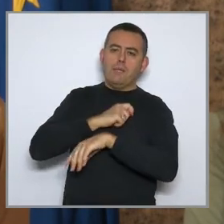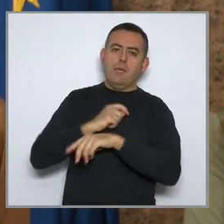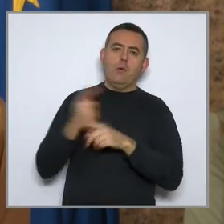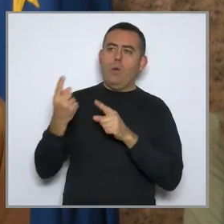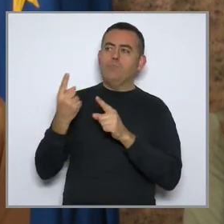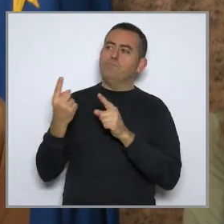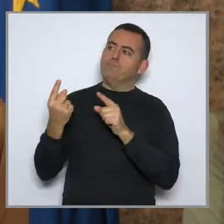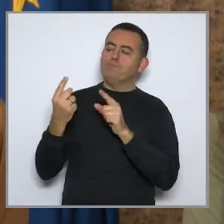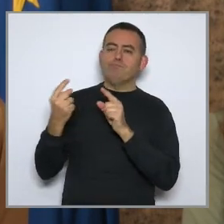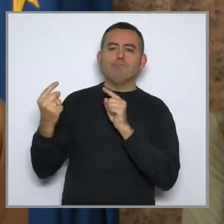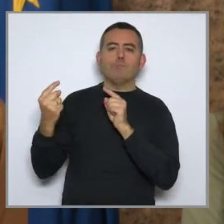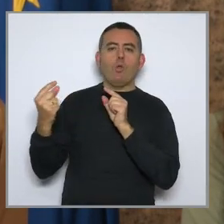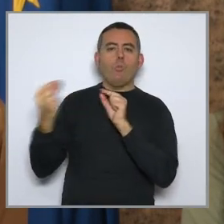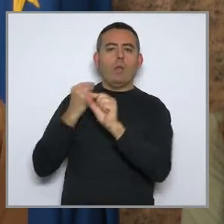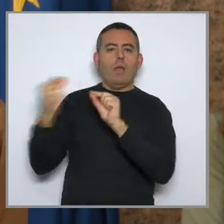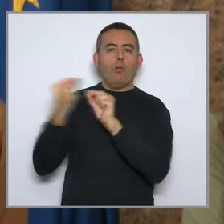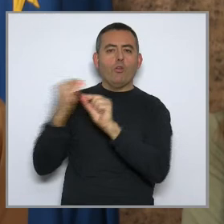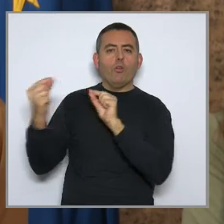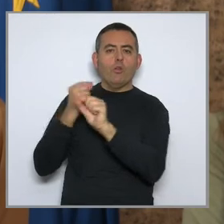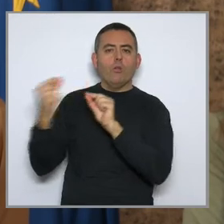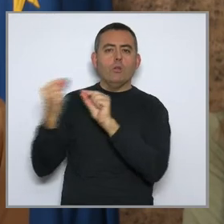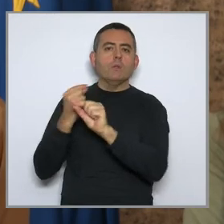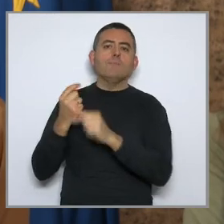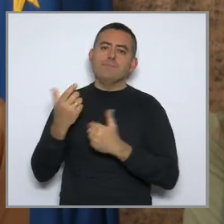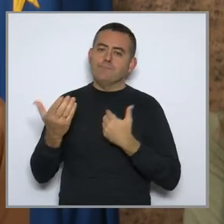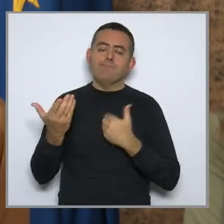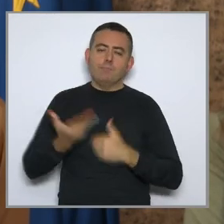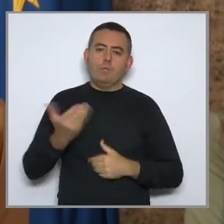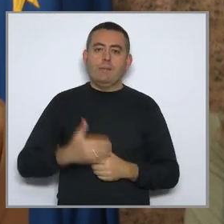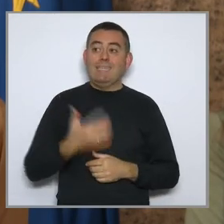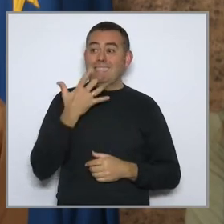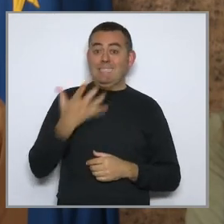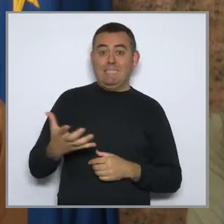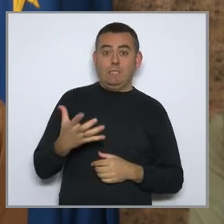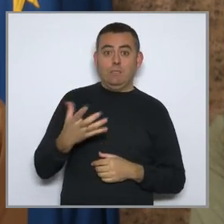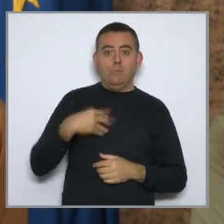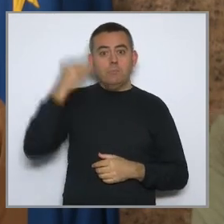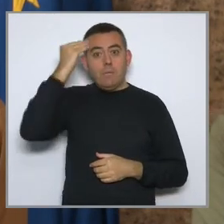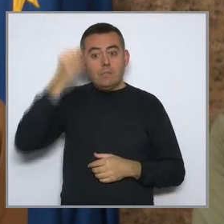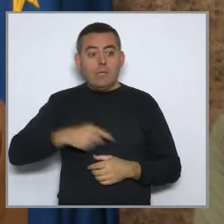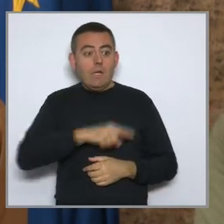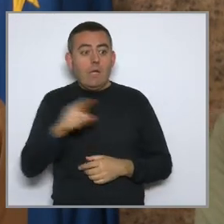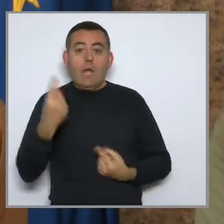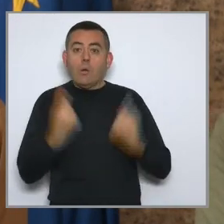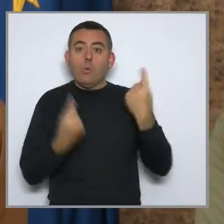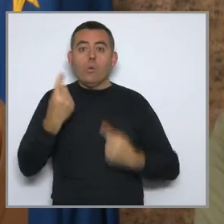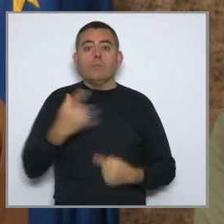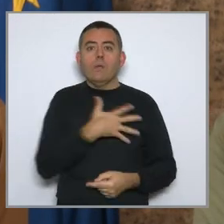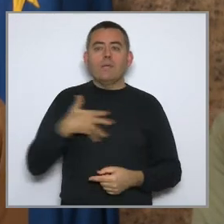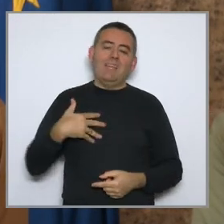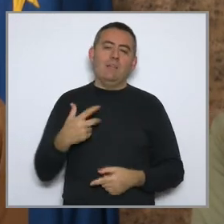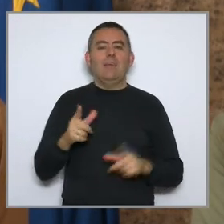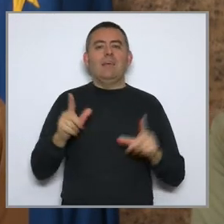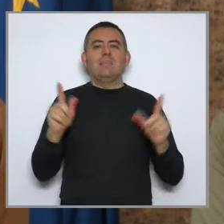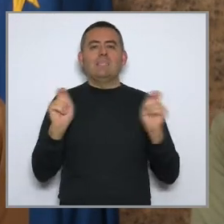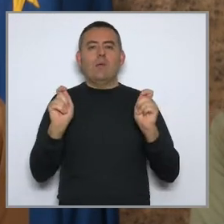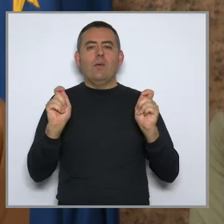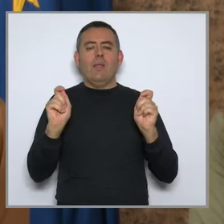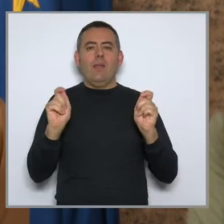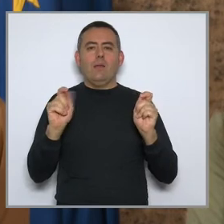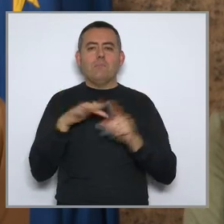que modificar l'actual estat d'alarma, em pareix que és raonable que se produeixi aquesta discussió en el Consell